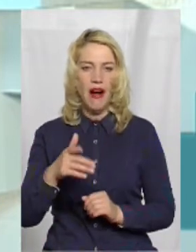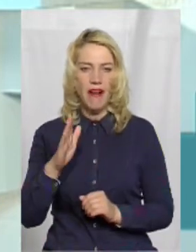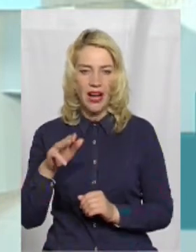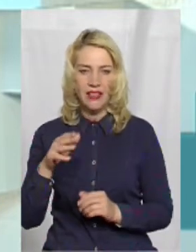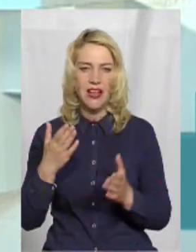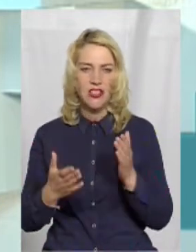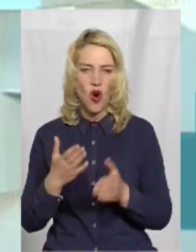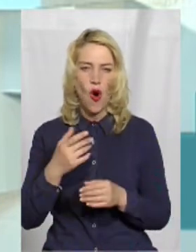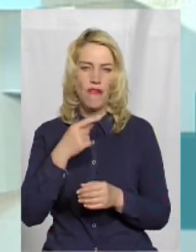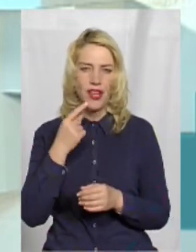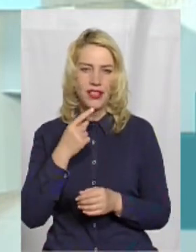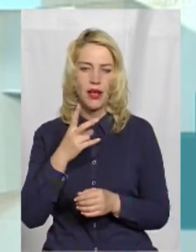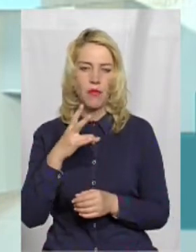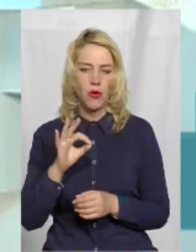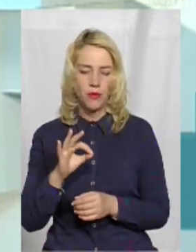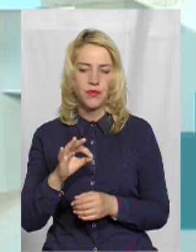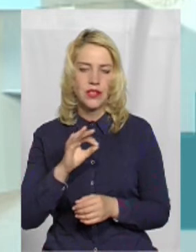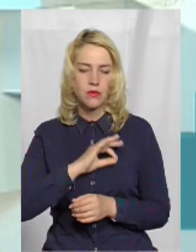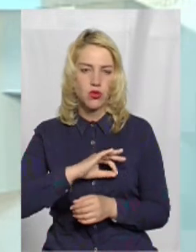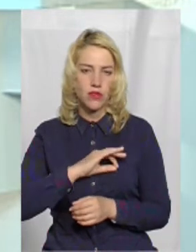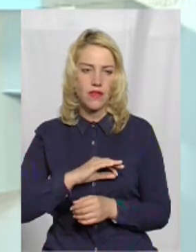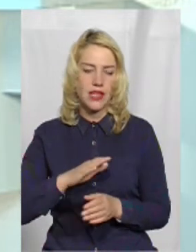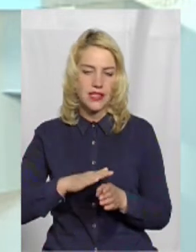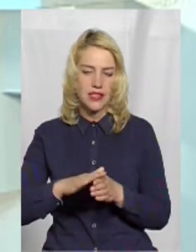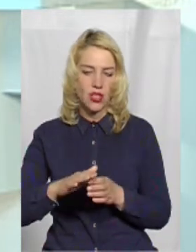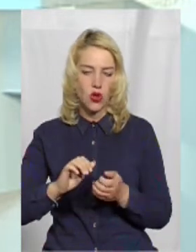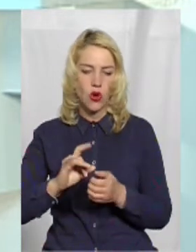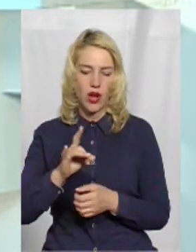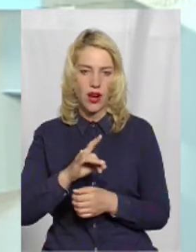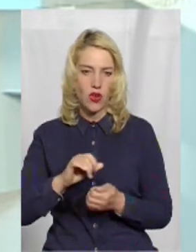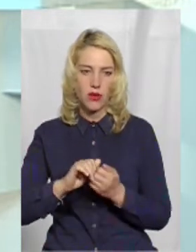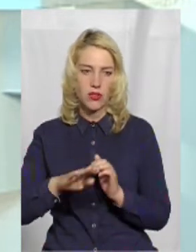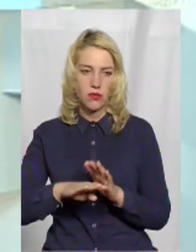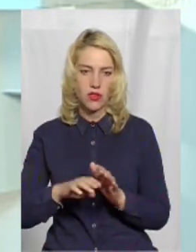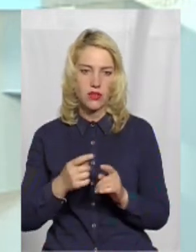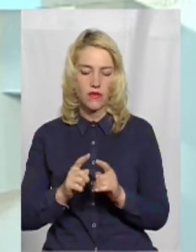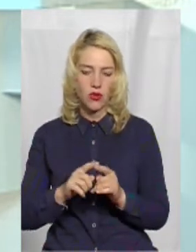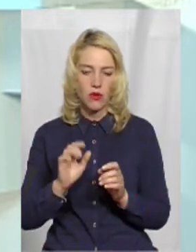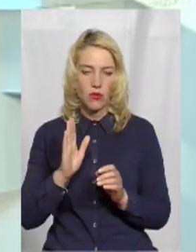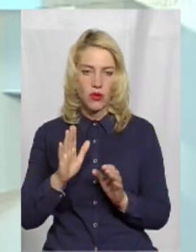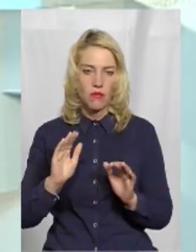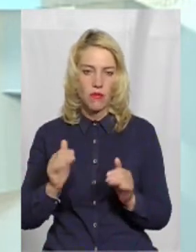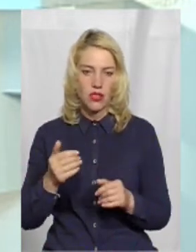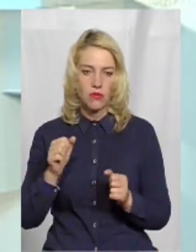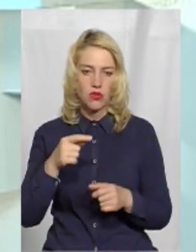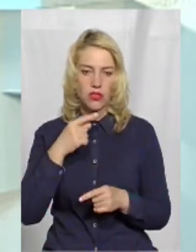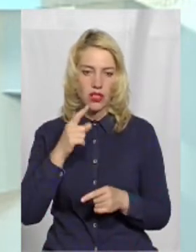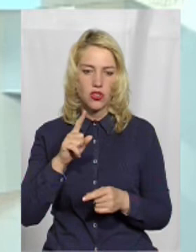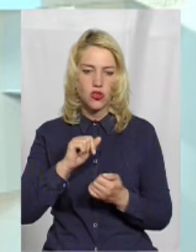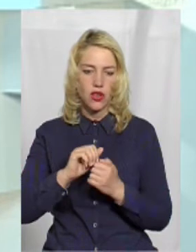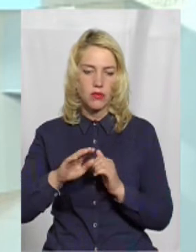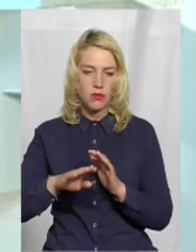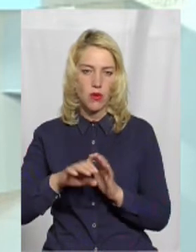І якщо ми побачимо пікове споживання з цілого району Кам'янець-Подільського, то воно буде меншим. Тому можна говорити про те, що Кам'янець може бути